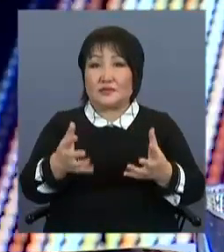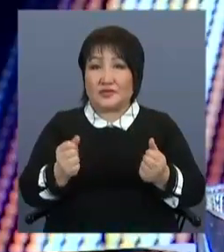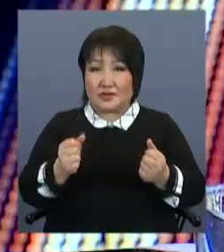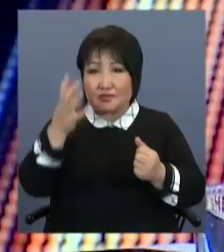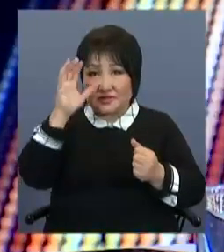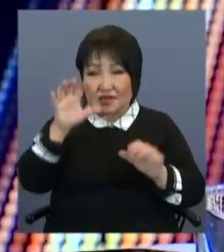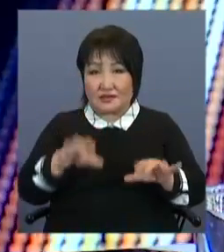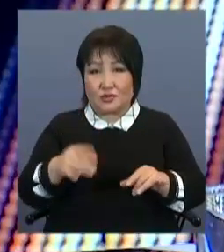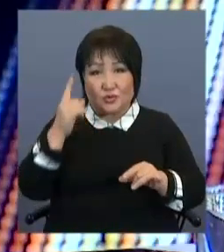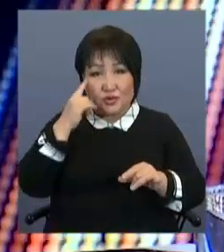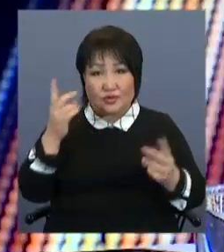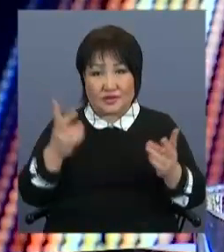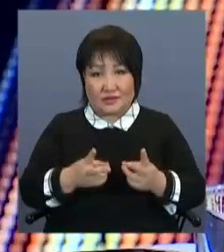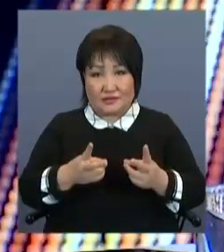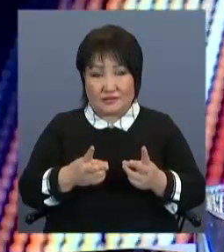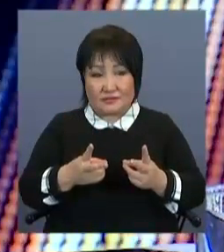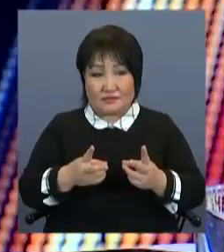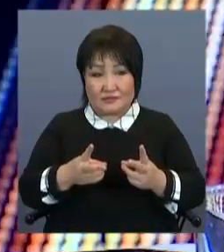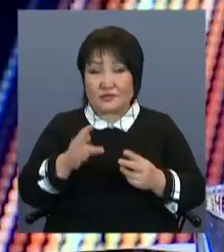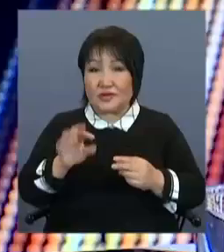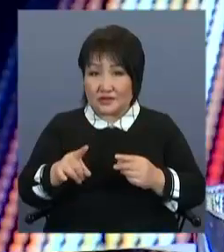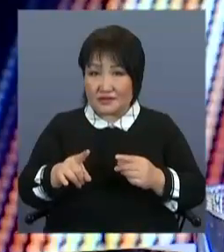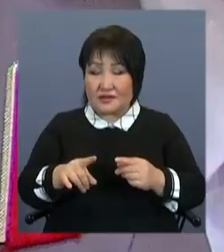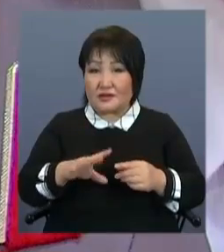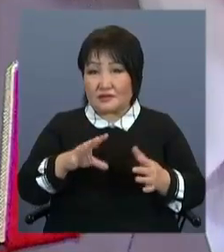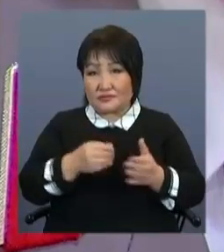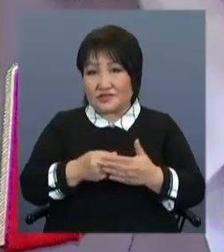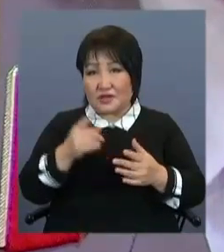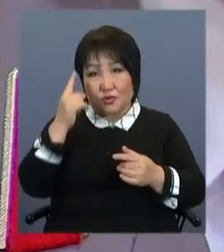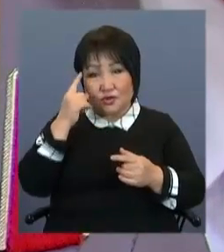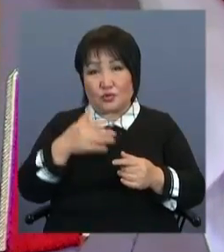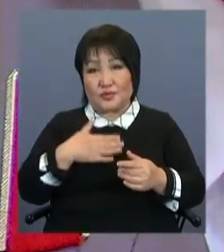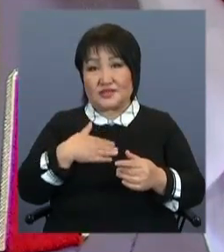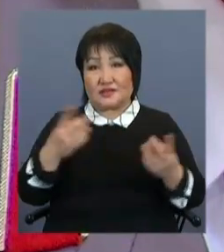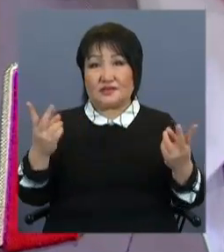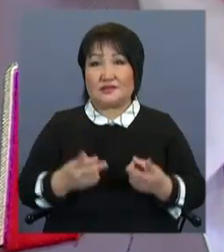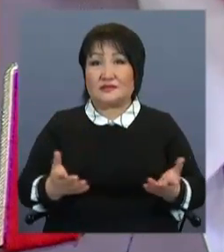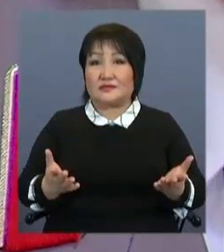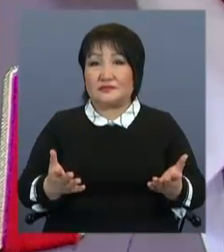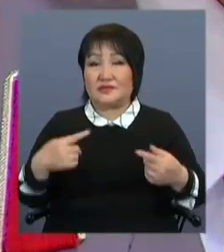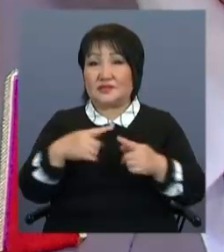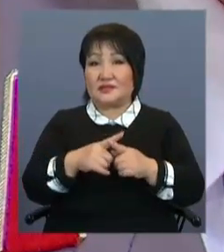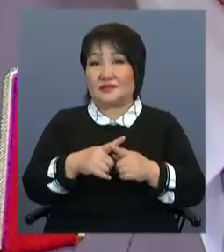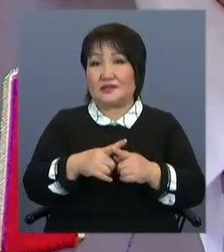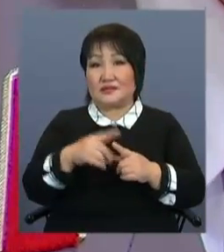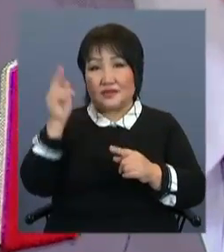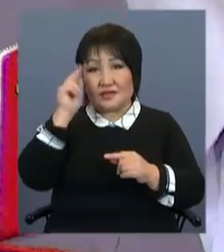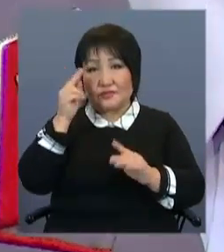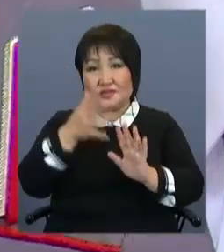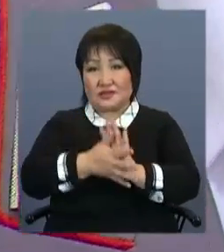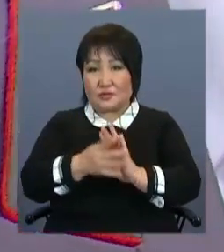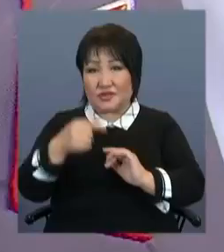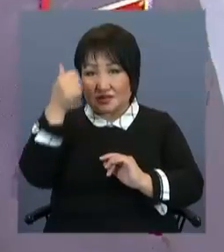де ойлаған бізге дұрыс. Жылма-жыл техника күрделі болып барады. 1 жылдың ішінде оны меңгеру өте